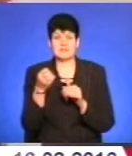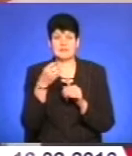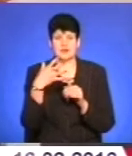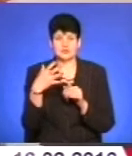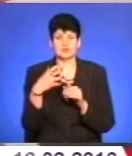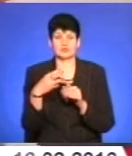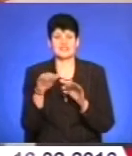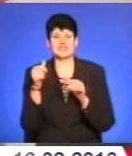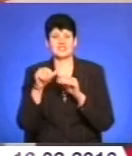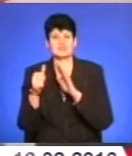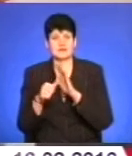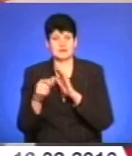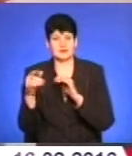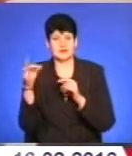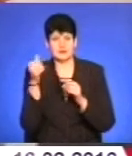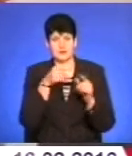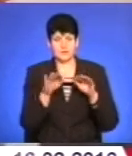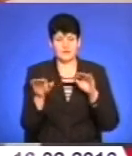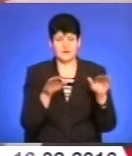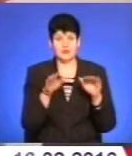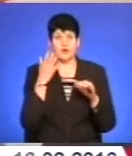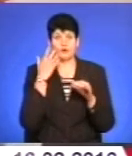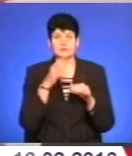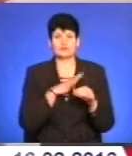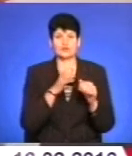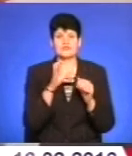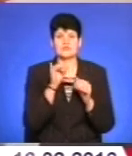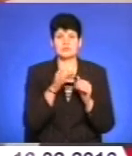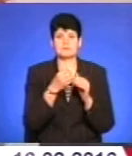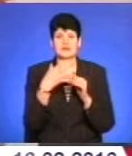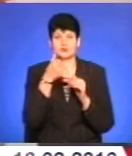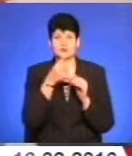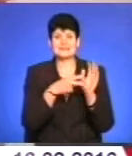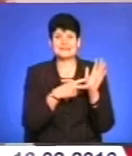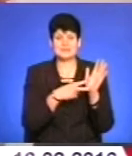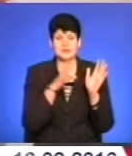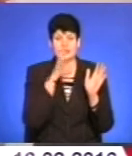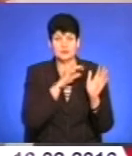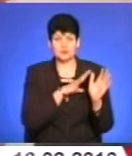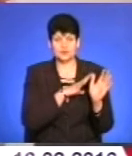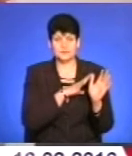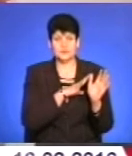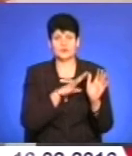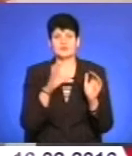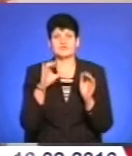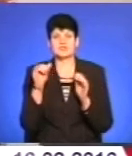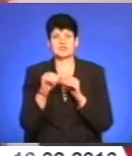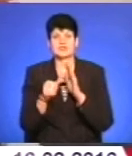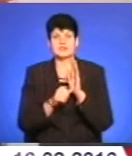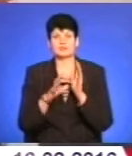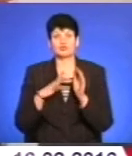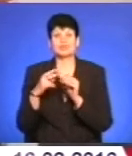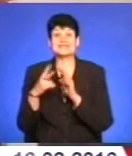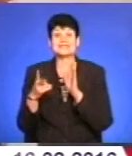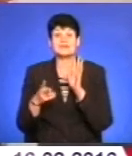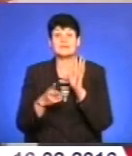січня 16, то ви можете самі порівняти, коли було в січні 15 році 7 крадіжок, то в січні 16 року їх відбулося